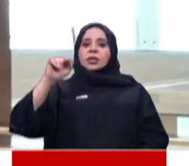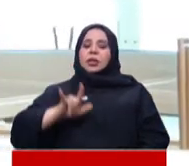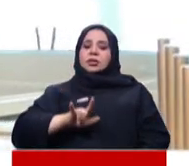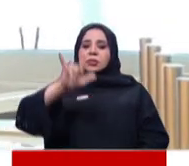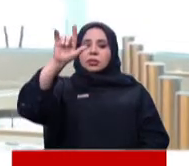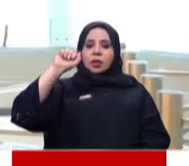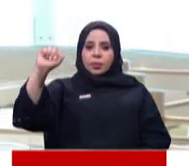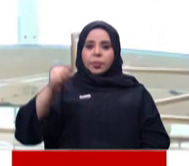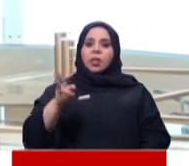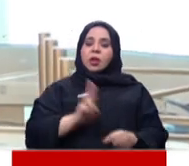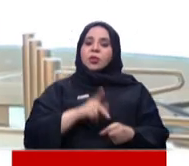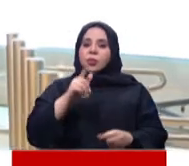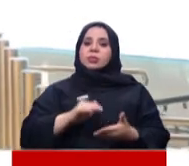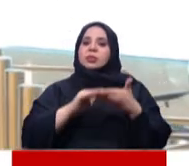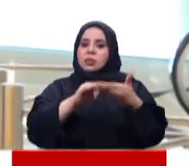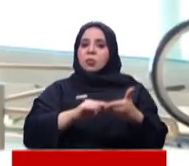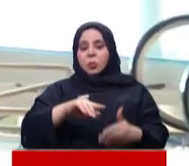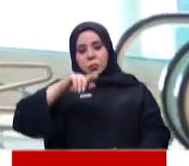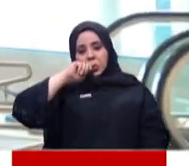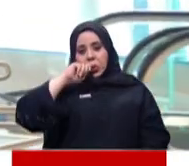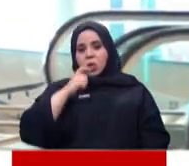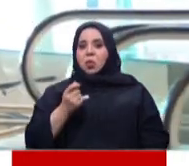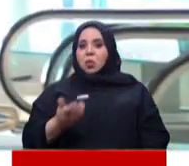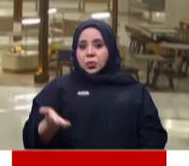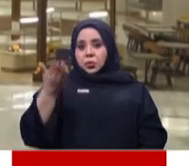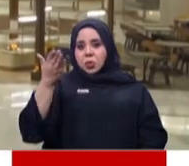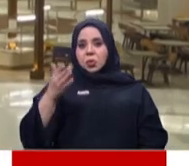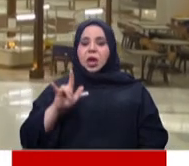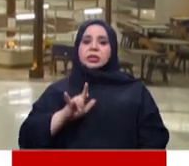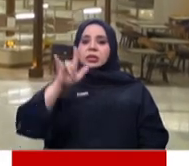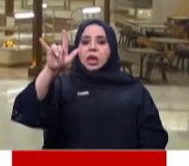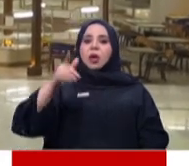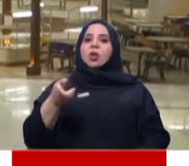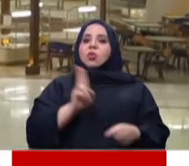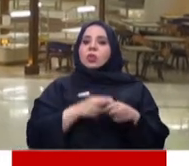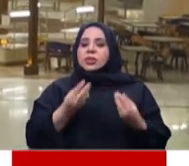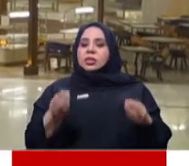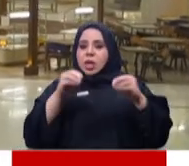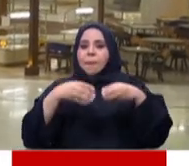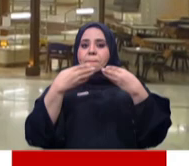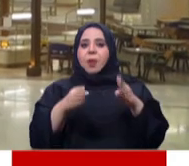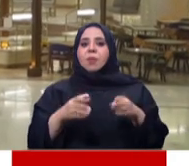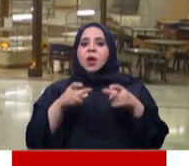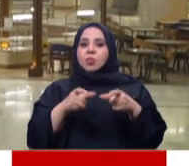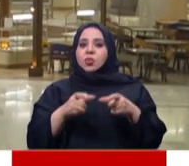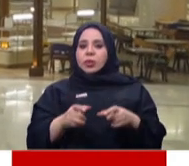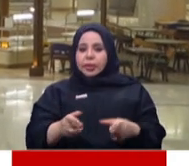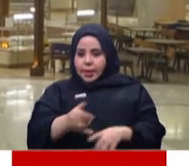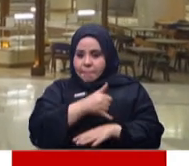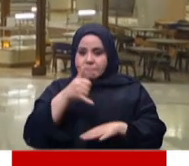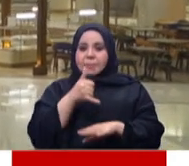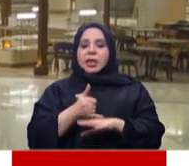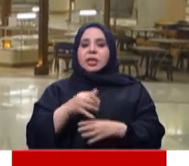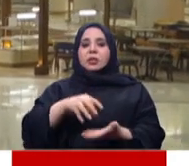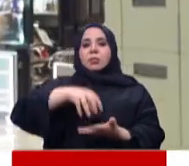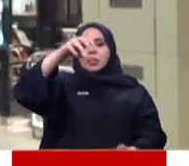للطيران الخاص يقدم خدماته لرجال الأعمال وأصحاب الطائرات الخاصة، إضافة إلى بوابة أمنية مركزية ومبنى